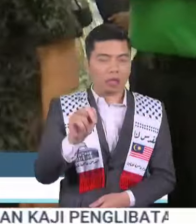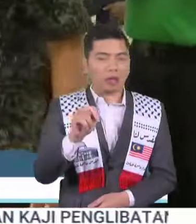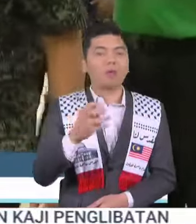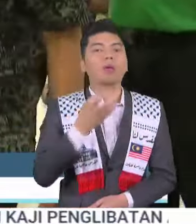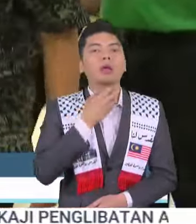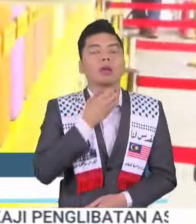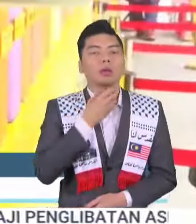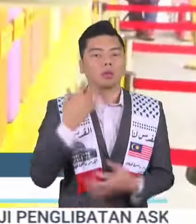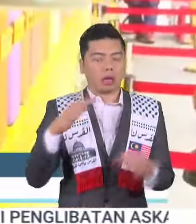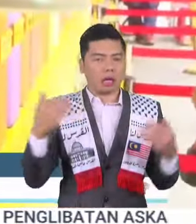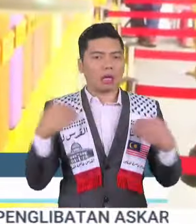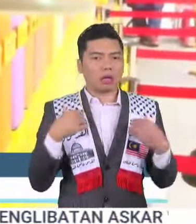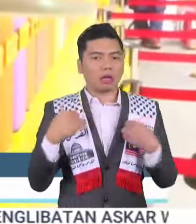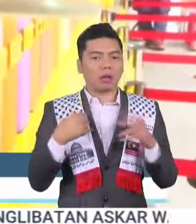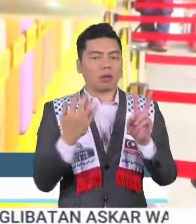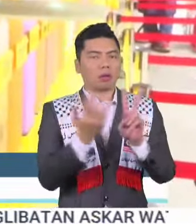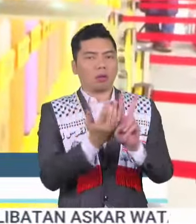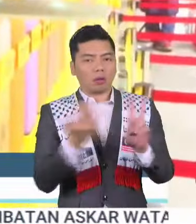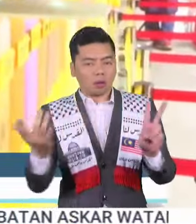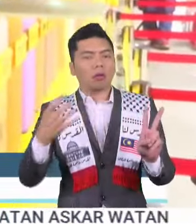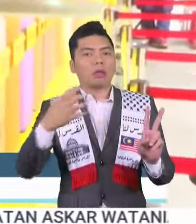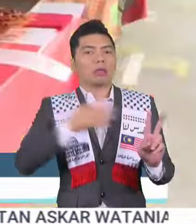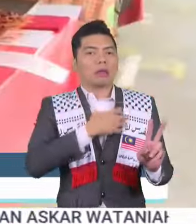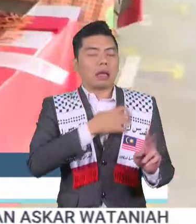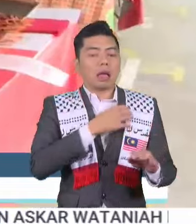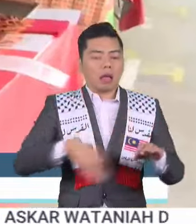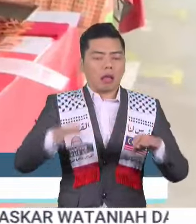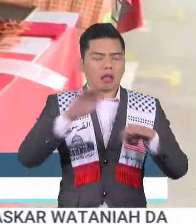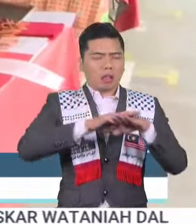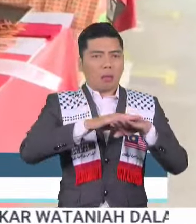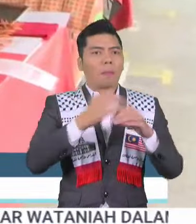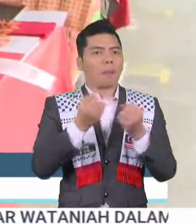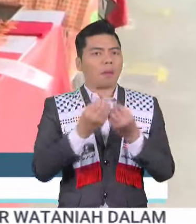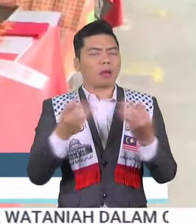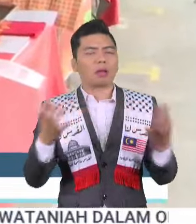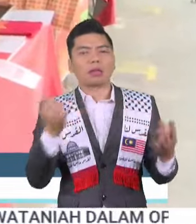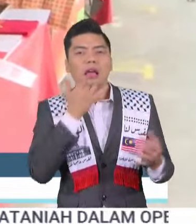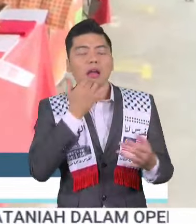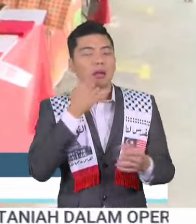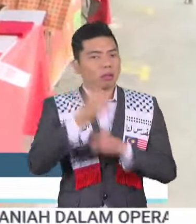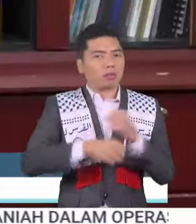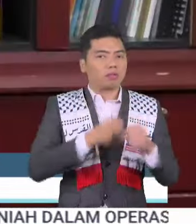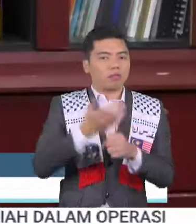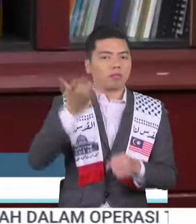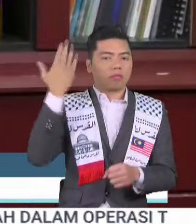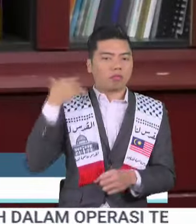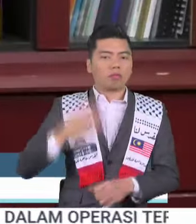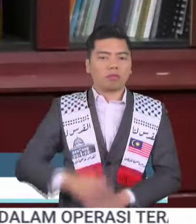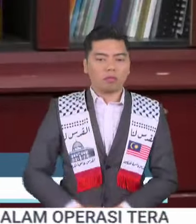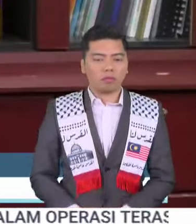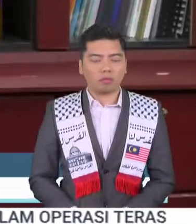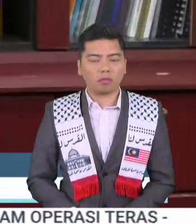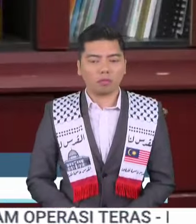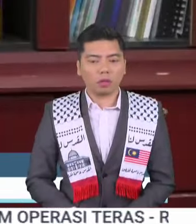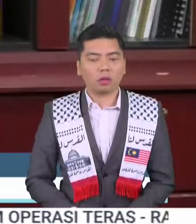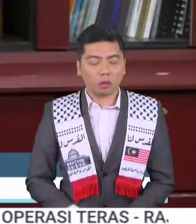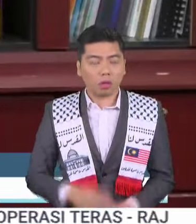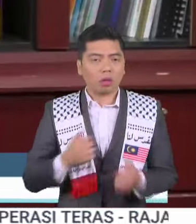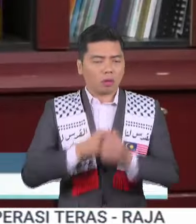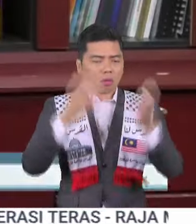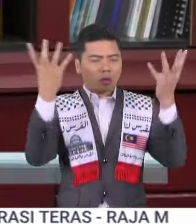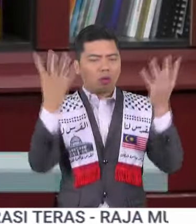merekodkan 2,154 aduan atas pelbagai kesalahan tahun lalu. Secara keseluruhannya,